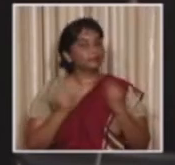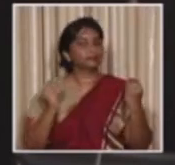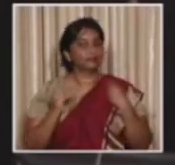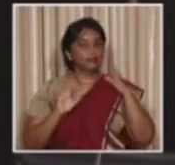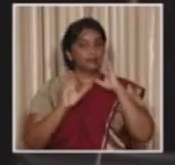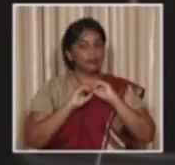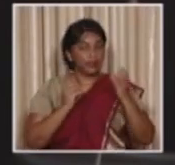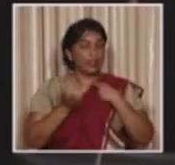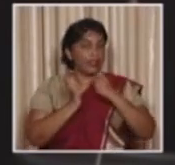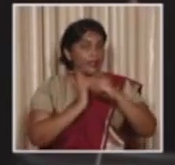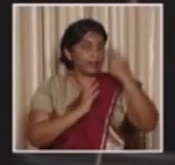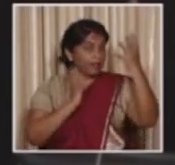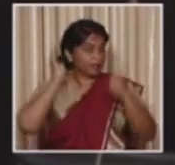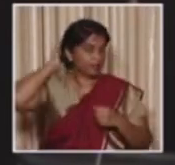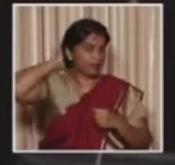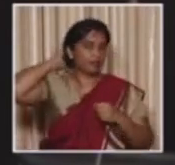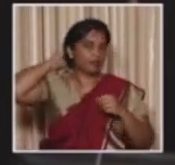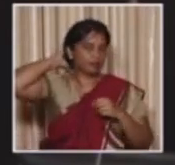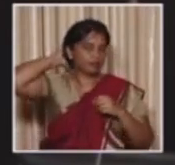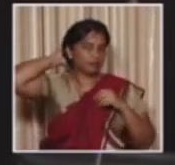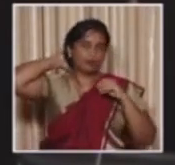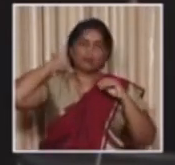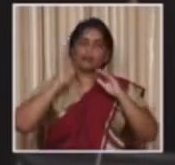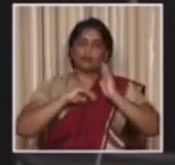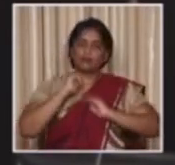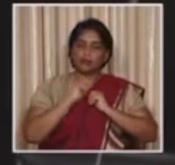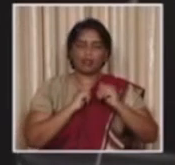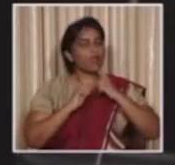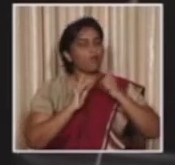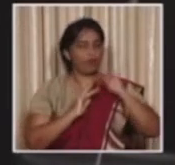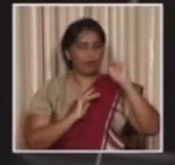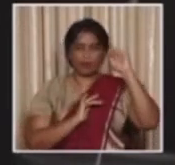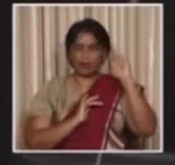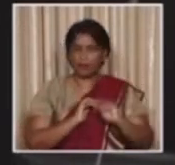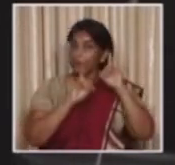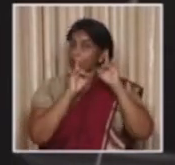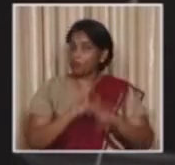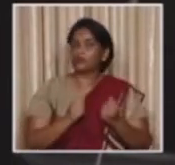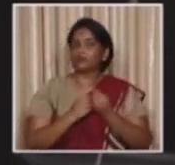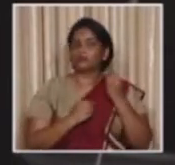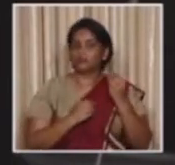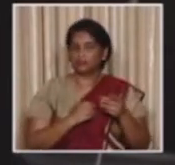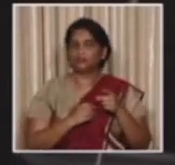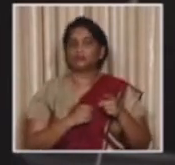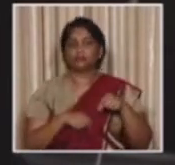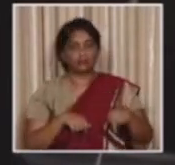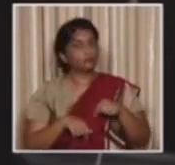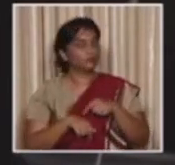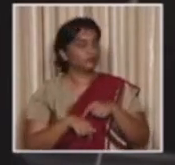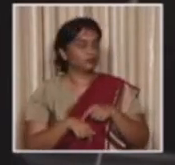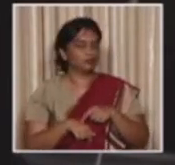ලැබුණාට පස්සේ ලැබෙන ණය ආධාර තුල යම් කිසි ක්‍රමවේදයක් සකස් කරන්න අඩු පොලියට එවැනි තත්වයක් ලබා දෙන්න. නමුත් මේ වෙලාවේ